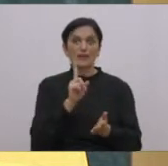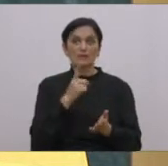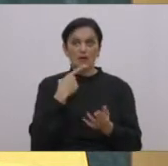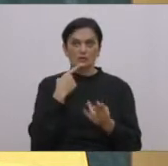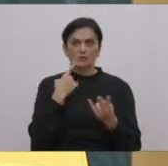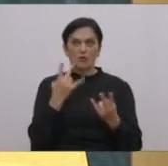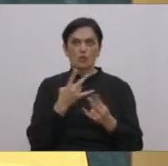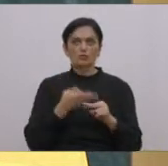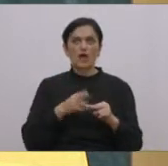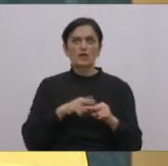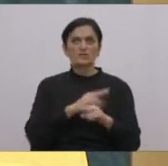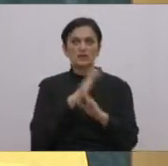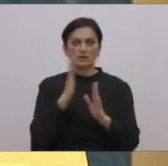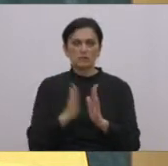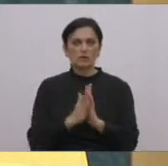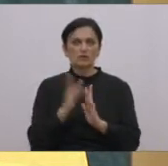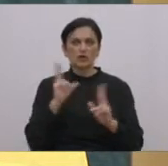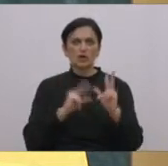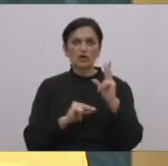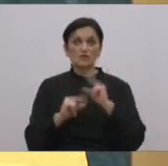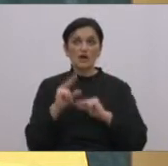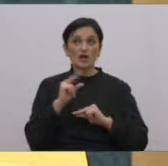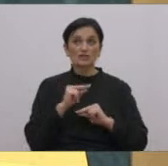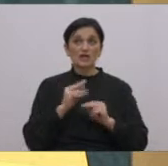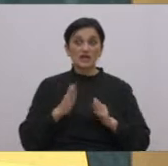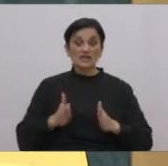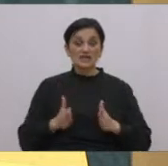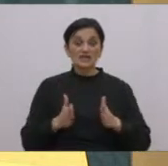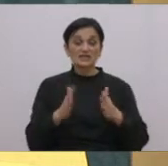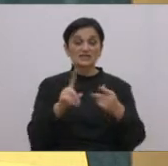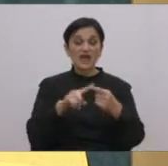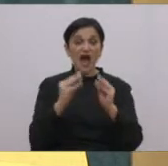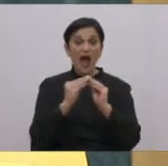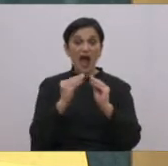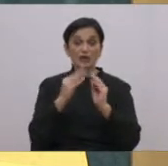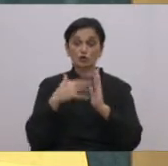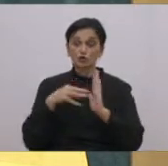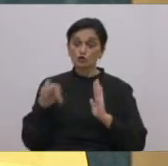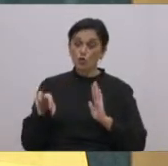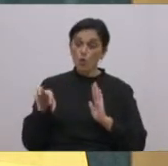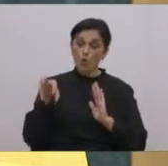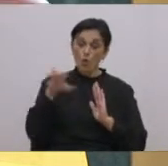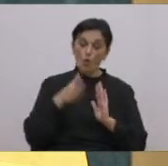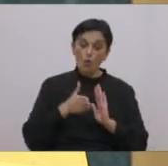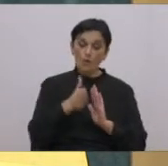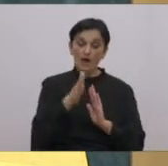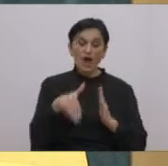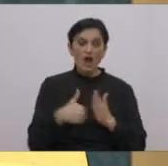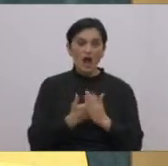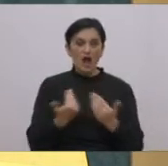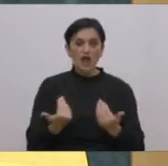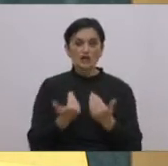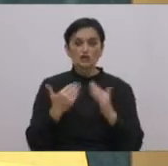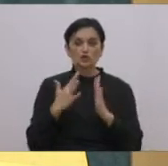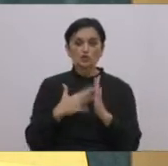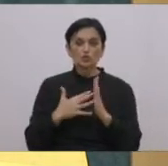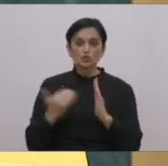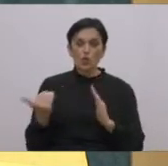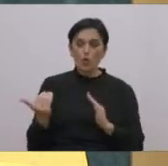unda, e simpol la priz gatuali sinebit, romisa sule ligza, romelizat sopel ze gadis, realurat, aris, ahali si soțhle, am sople